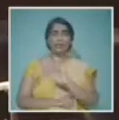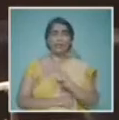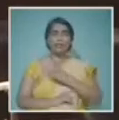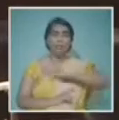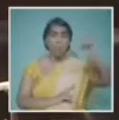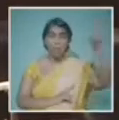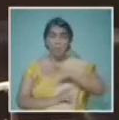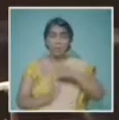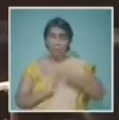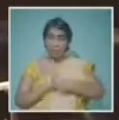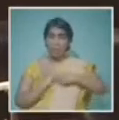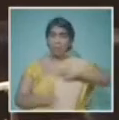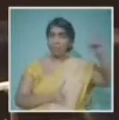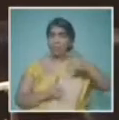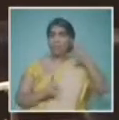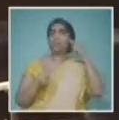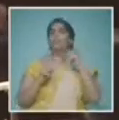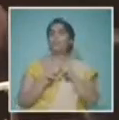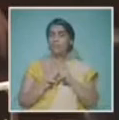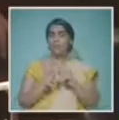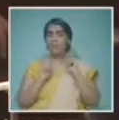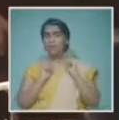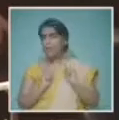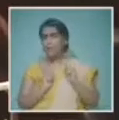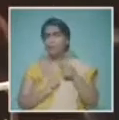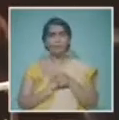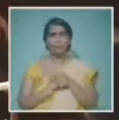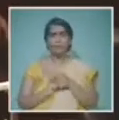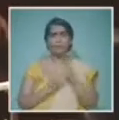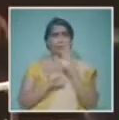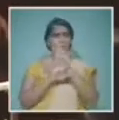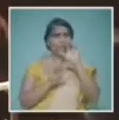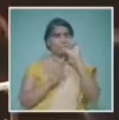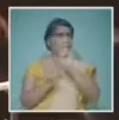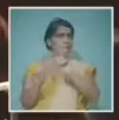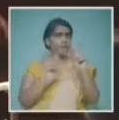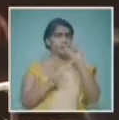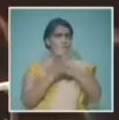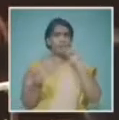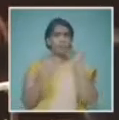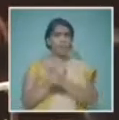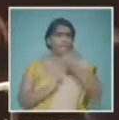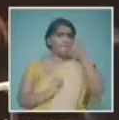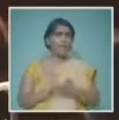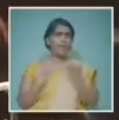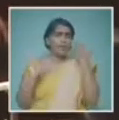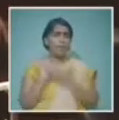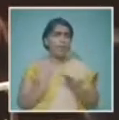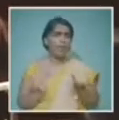දිත්තපුර වැසිභාවය පිළිබඳ ප්‍රශ්නය. ඒක කොහොමද කරු නියෝජකතා නැගතුමනි 19 වෙනි 22 වෙනි සංශෝධන වැදගත්ම සාධකයක්